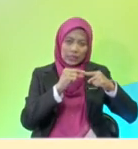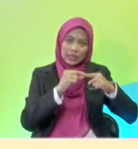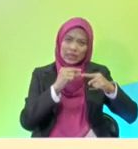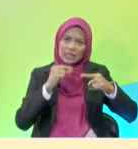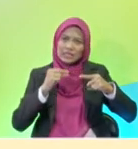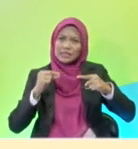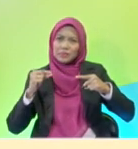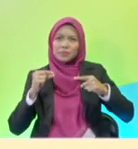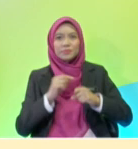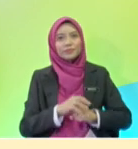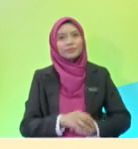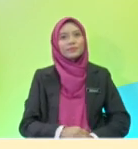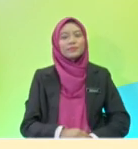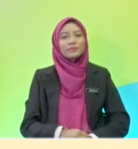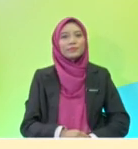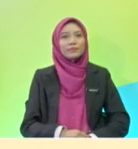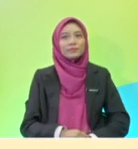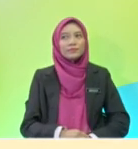tajam Oke